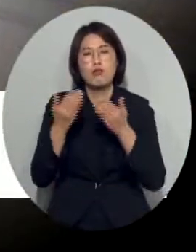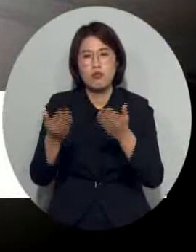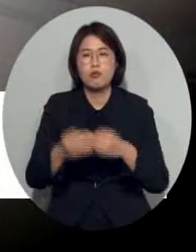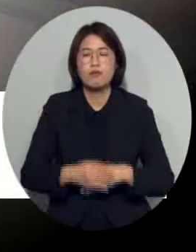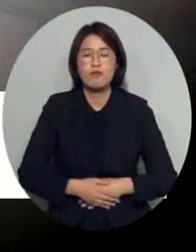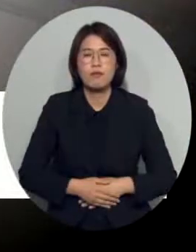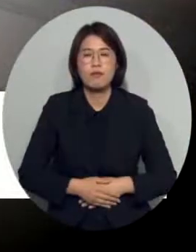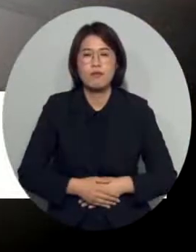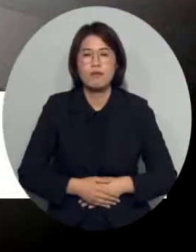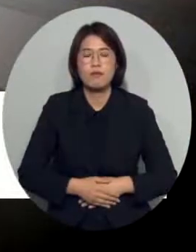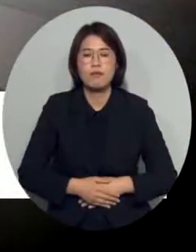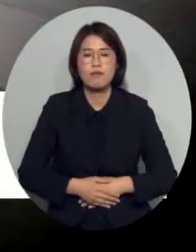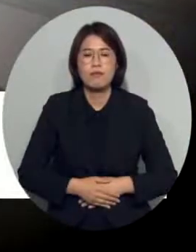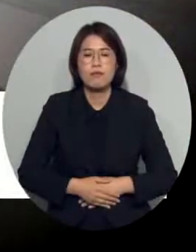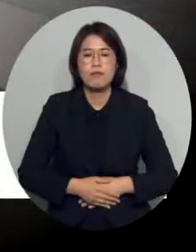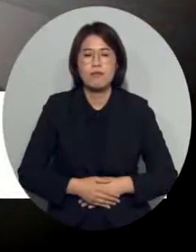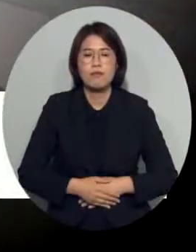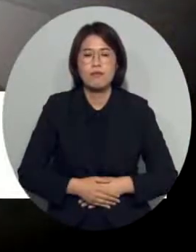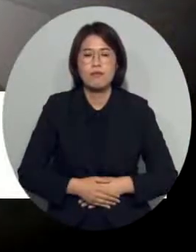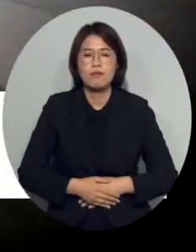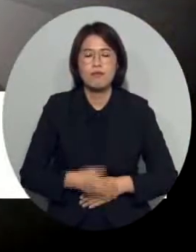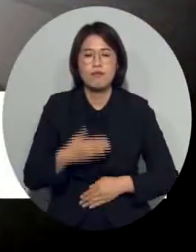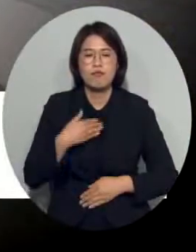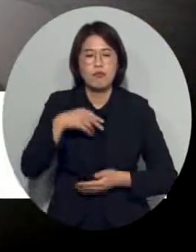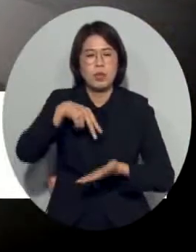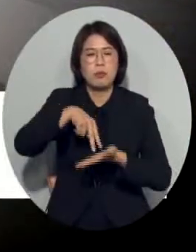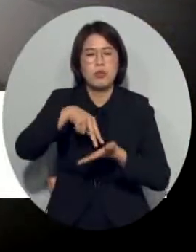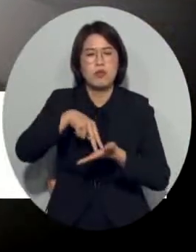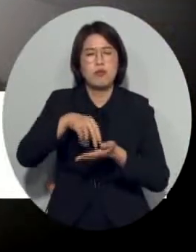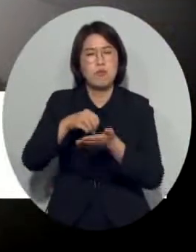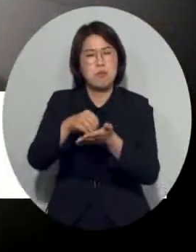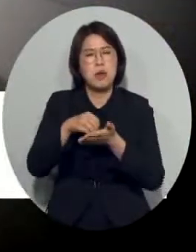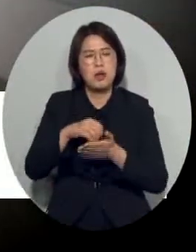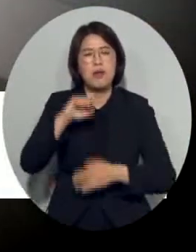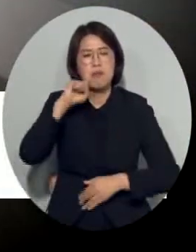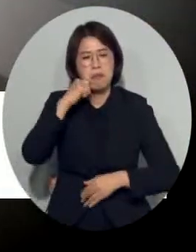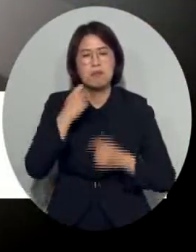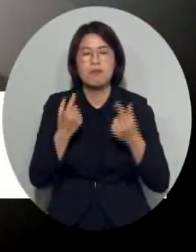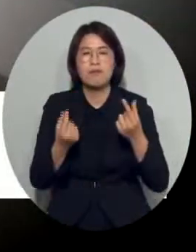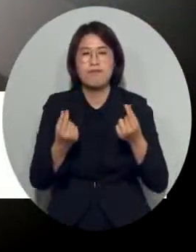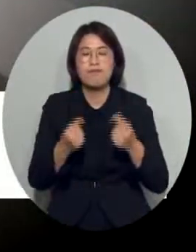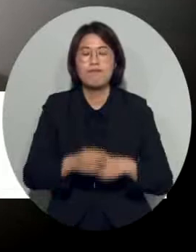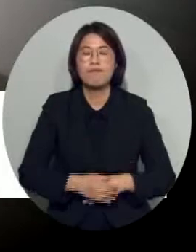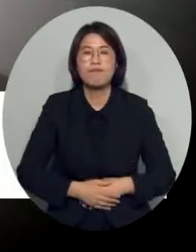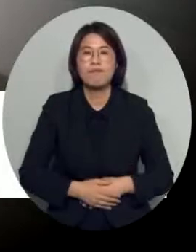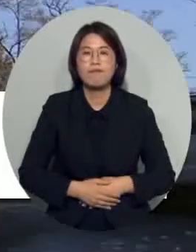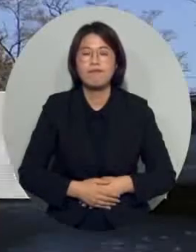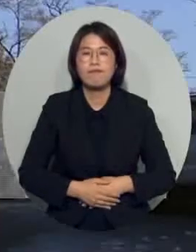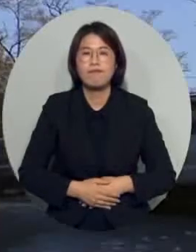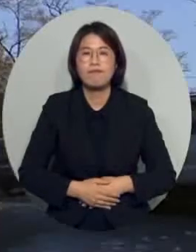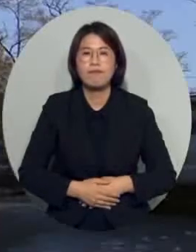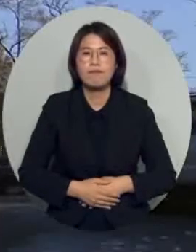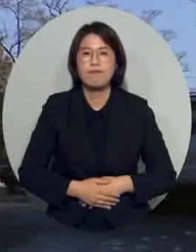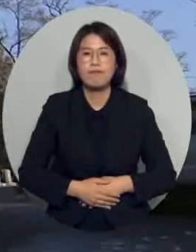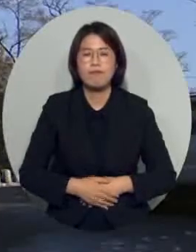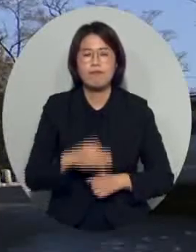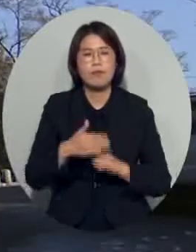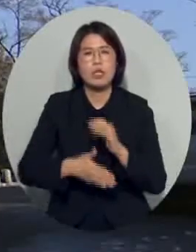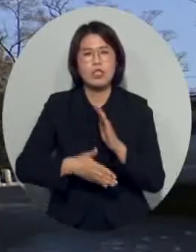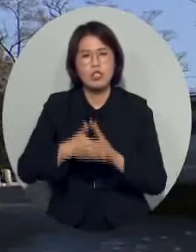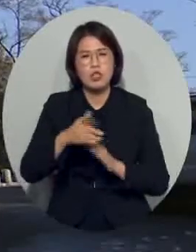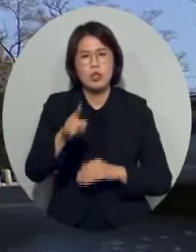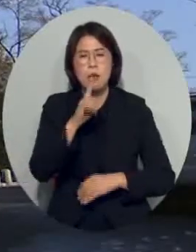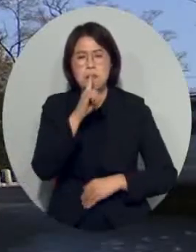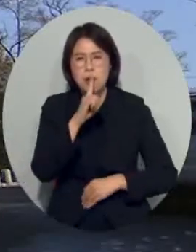있고 그런 부분인데 저희들 입장에서는 조금 받아들이기 어렵다 그렇게 말씀을 드립니다. 대구시의